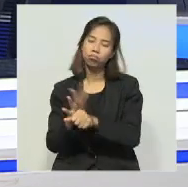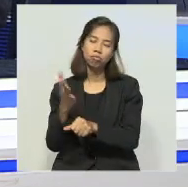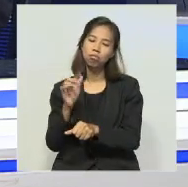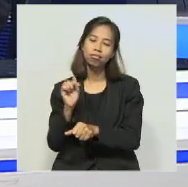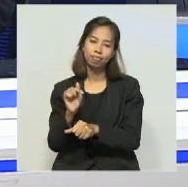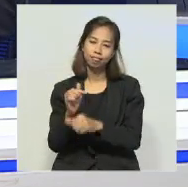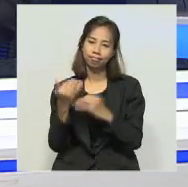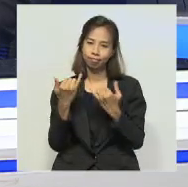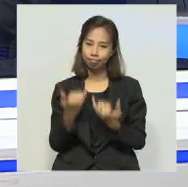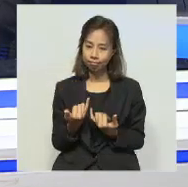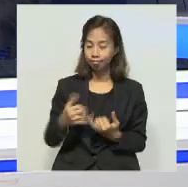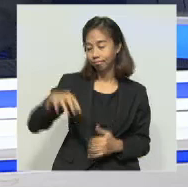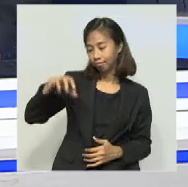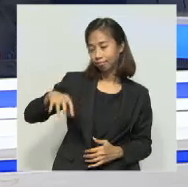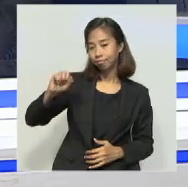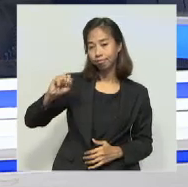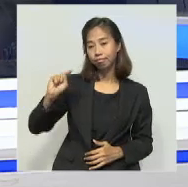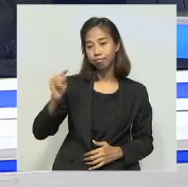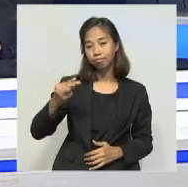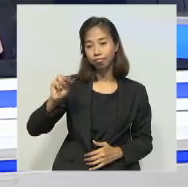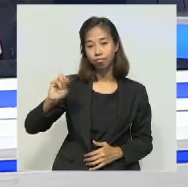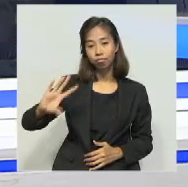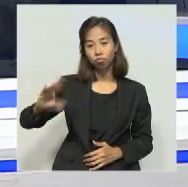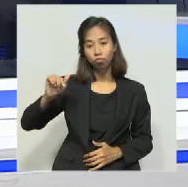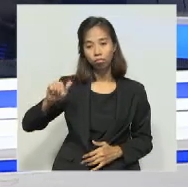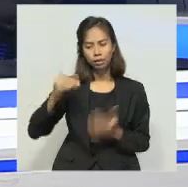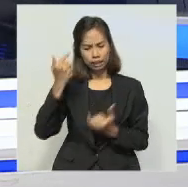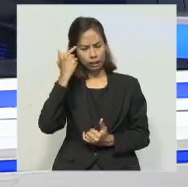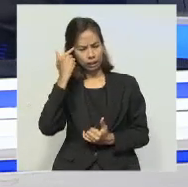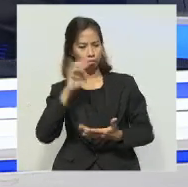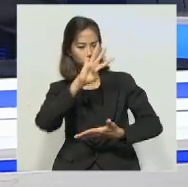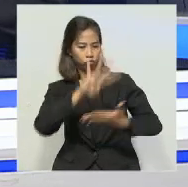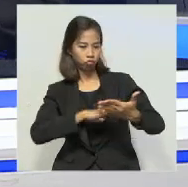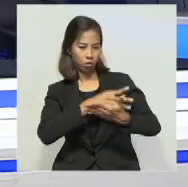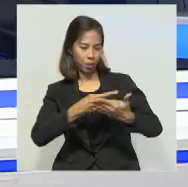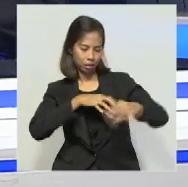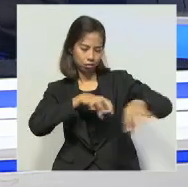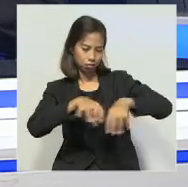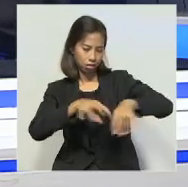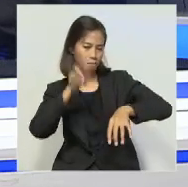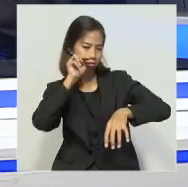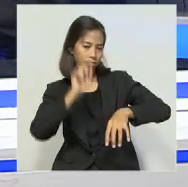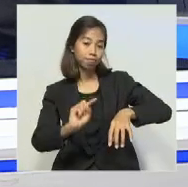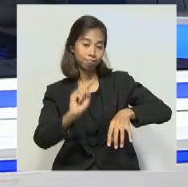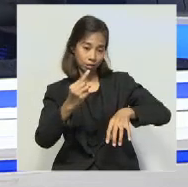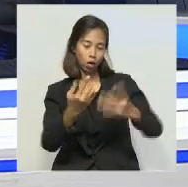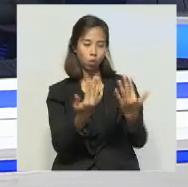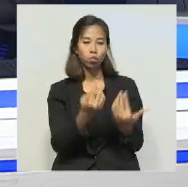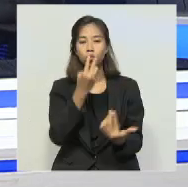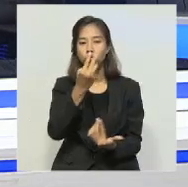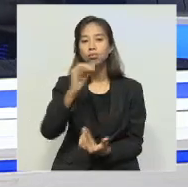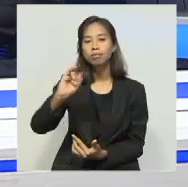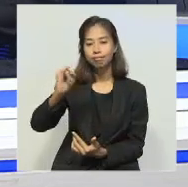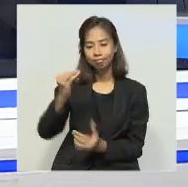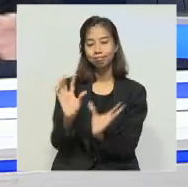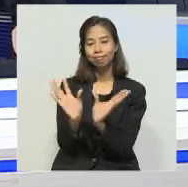มาที่ทางมีประัแผนการประดยหาจัดการน้ำใหม่หลจากนี้ไปตดตามอีทีวัจันนะ